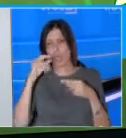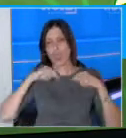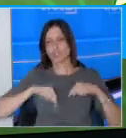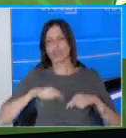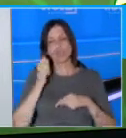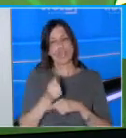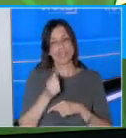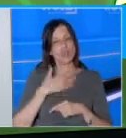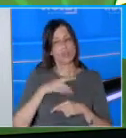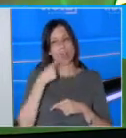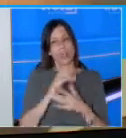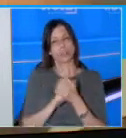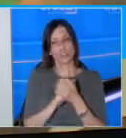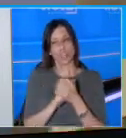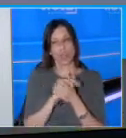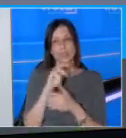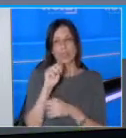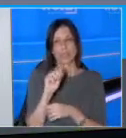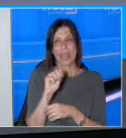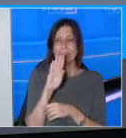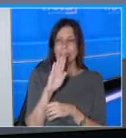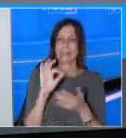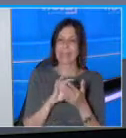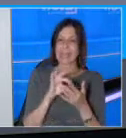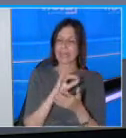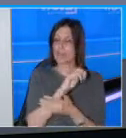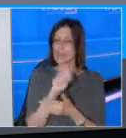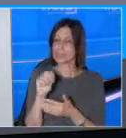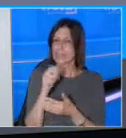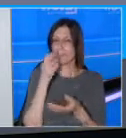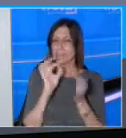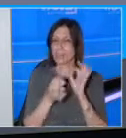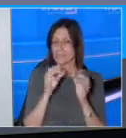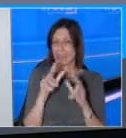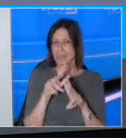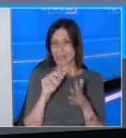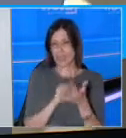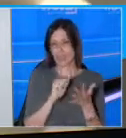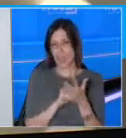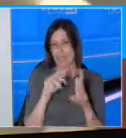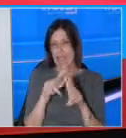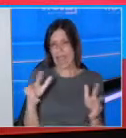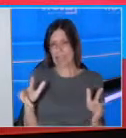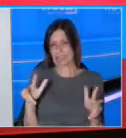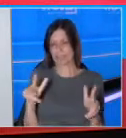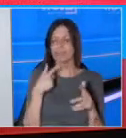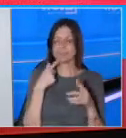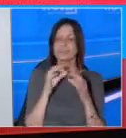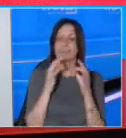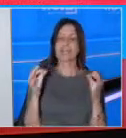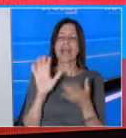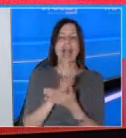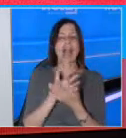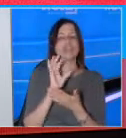הכנסת. אנחנו רוצים לומר עכשיו שלום לנתנאל בנדל, כתב לענייני משפט הארץ. שלום נתנאל. שלום, שלום. בואו נתחיל בהחלטה של